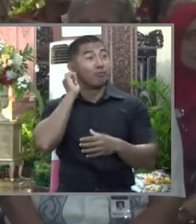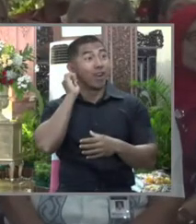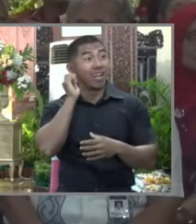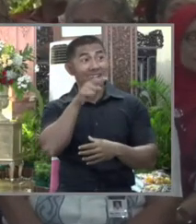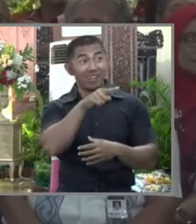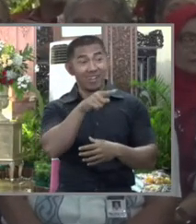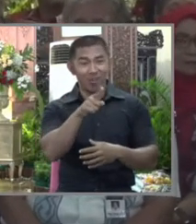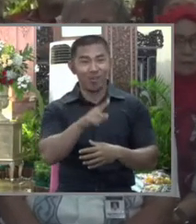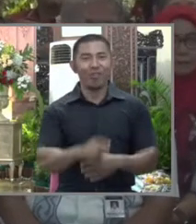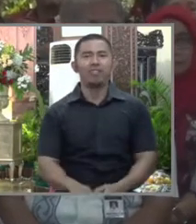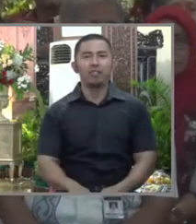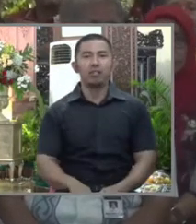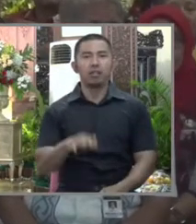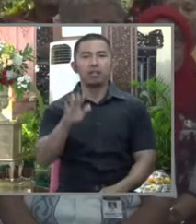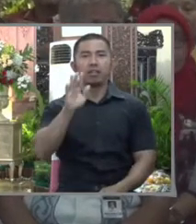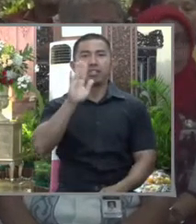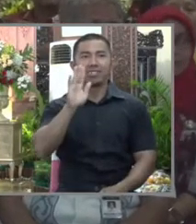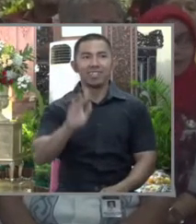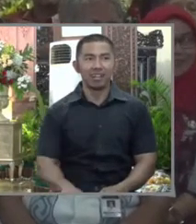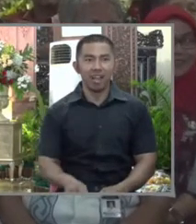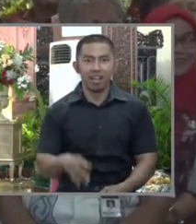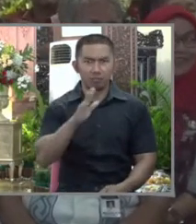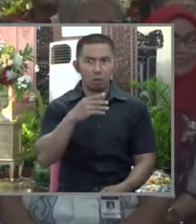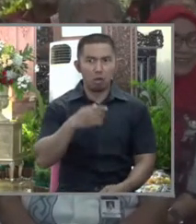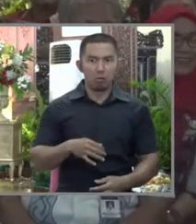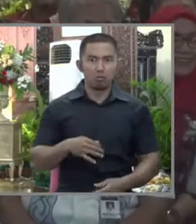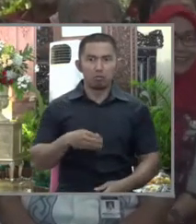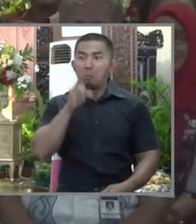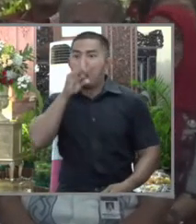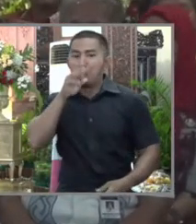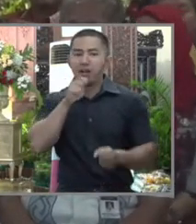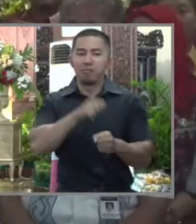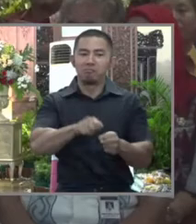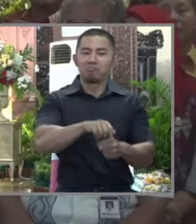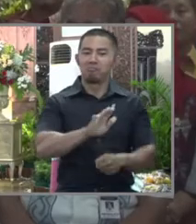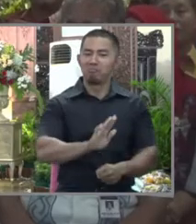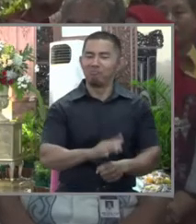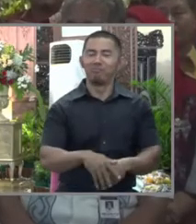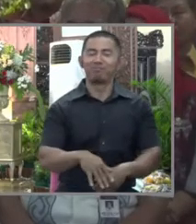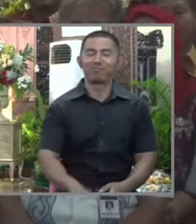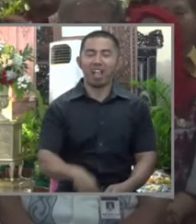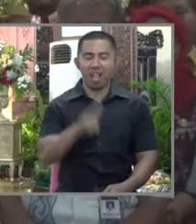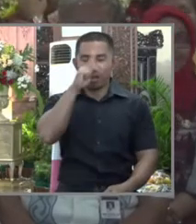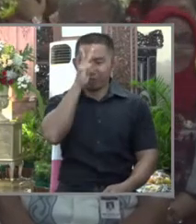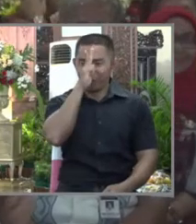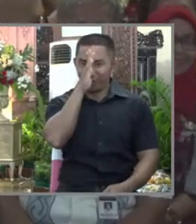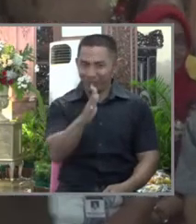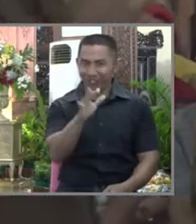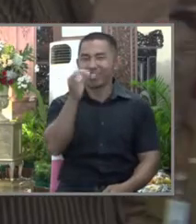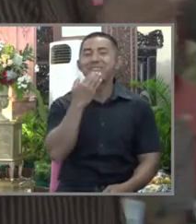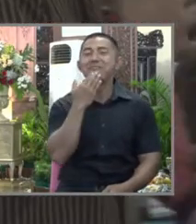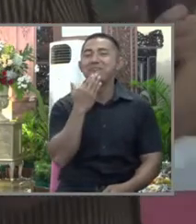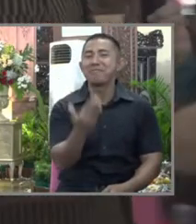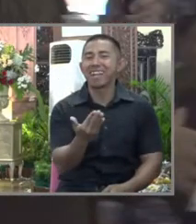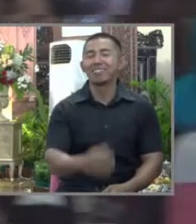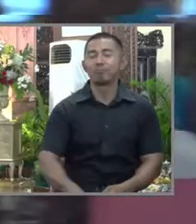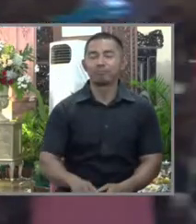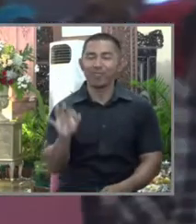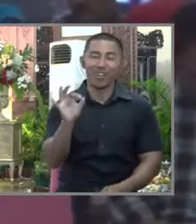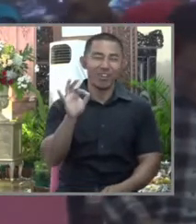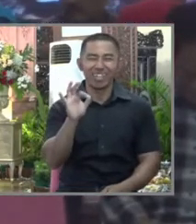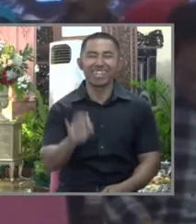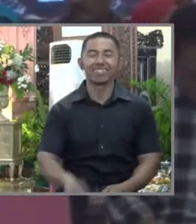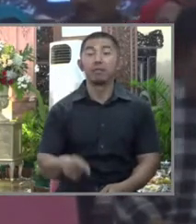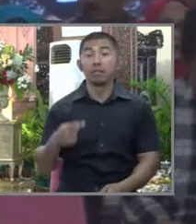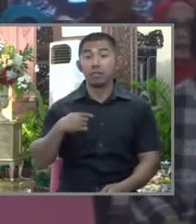Ada. Jangan asal ngaku perempuan lo ya, mewakili kelompoknya lo ya. Ada ya? Ada, oke, makasih. Baik, saya